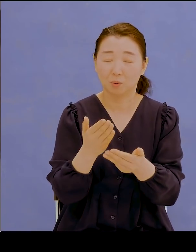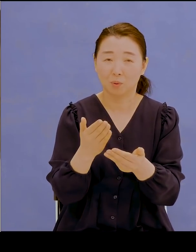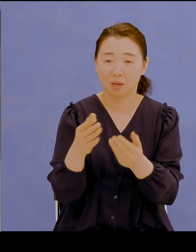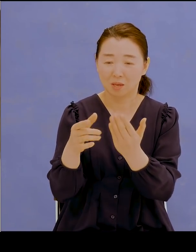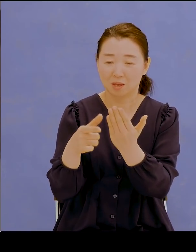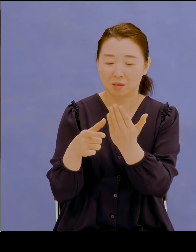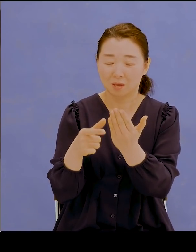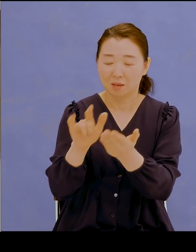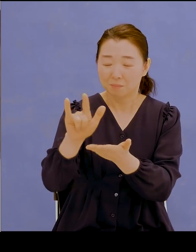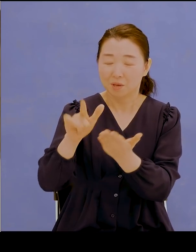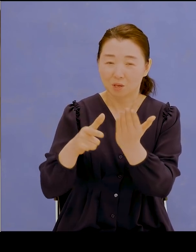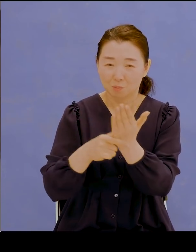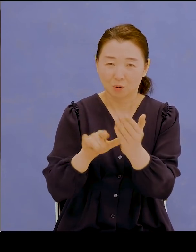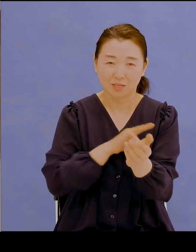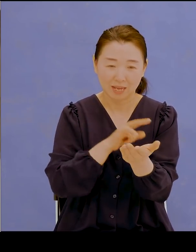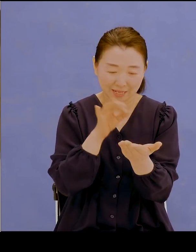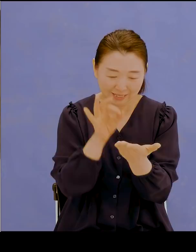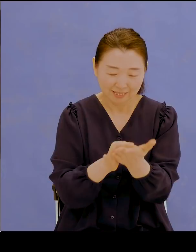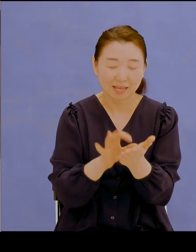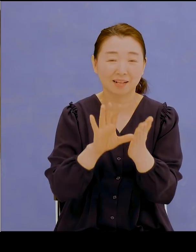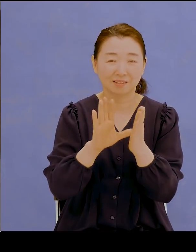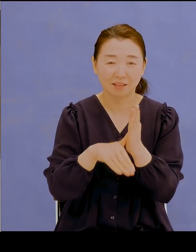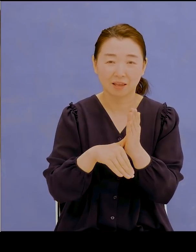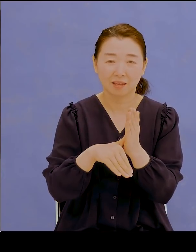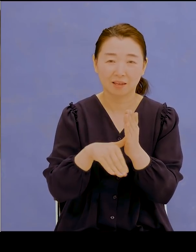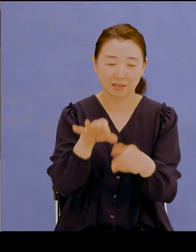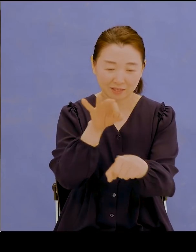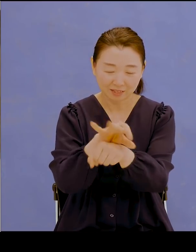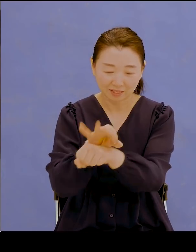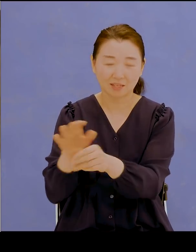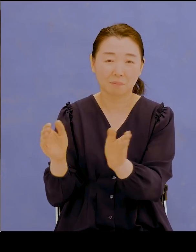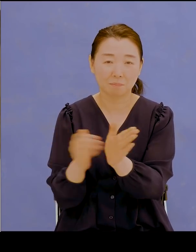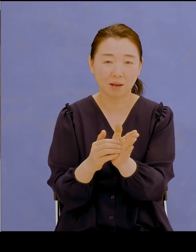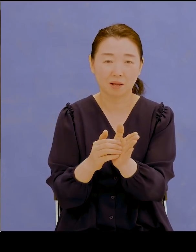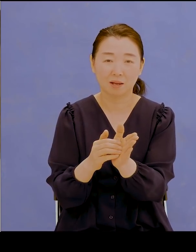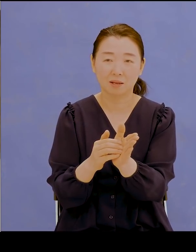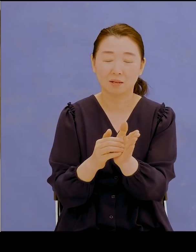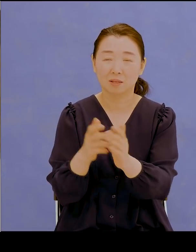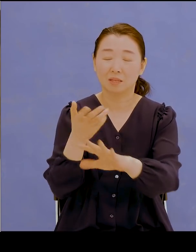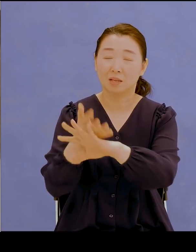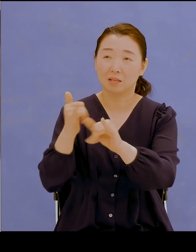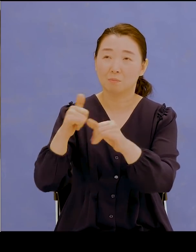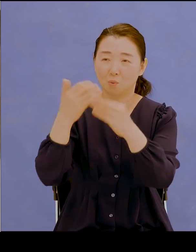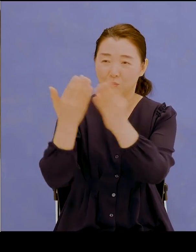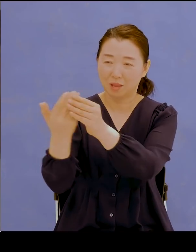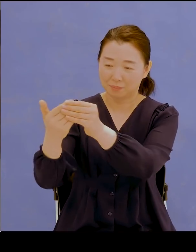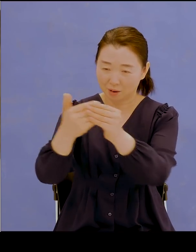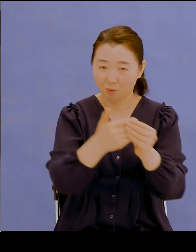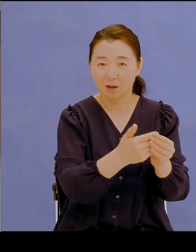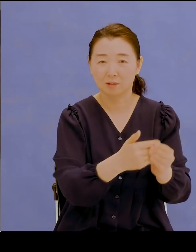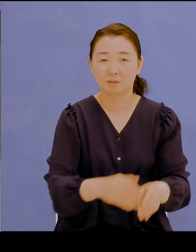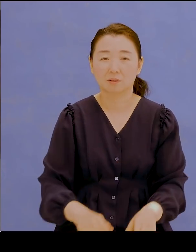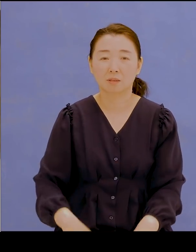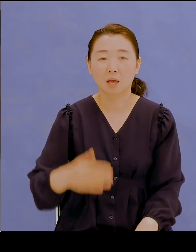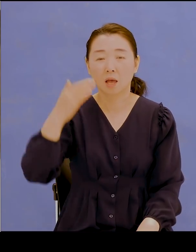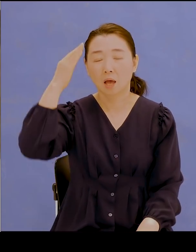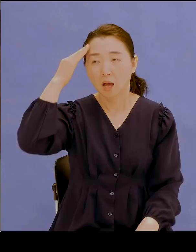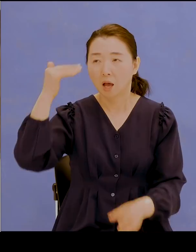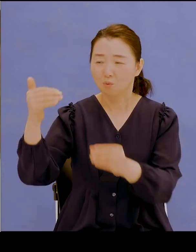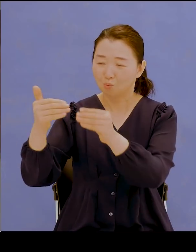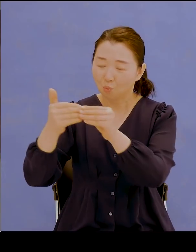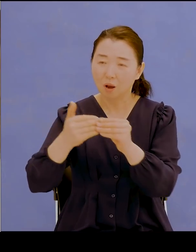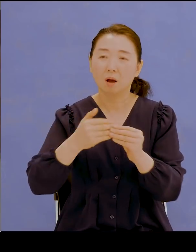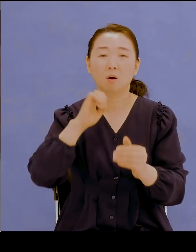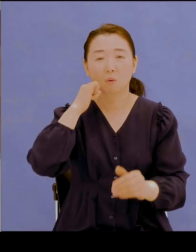때 이렇게 보고 있다가 가장 쌀 때 이렇게 해가지고 그들을 해갖고 뭐 데려와가지고 근데 그들이 한국 오는 게